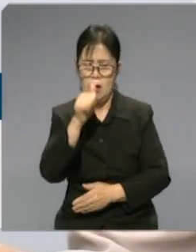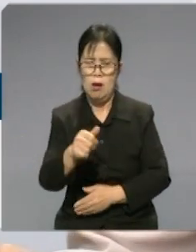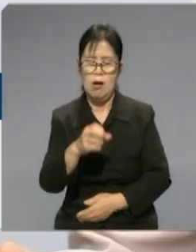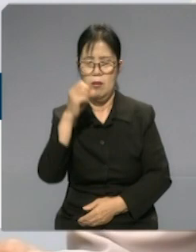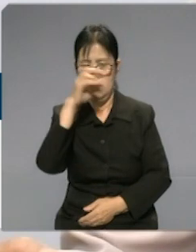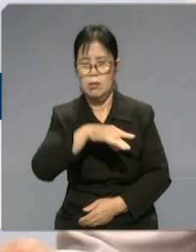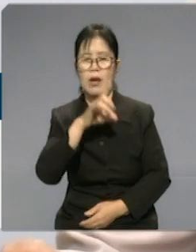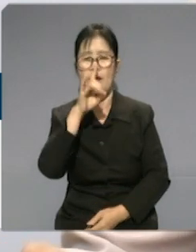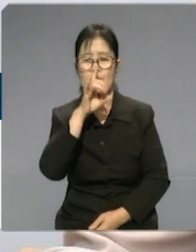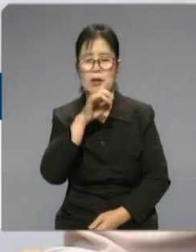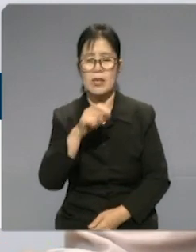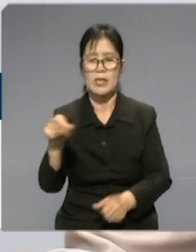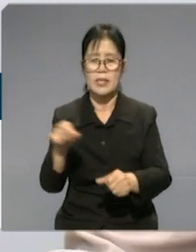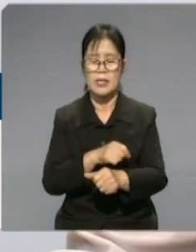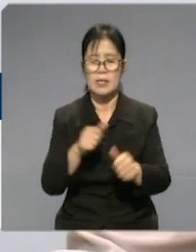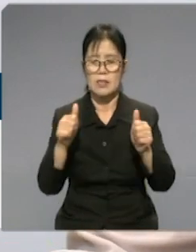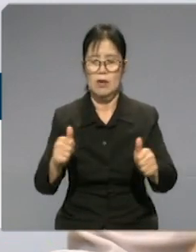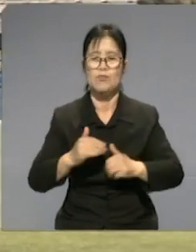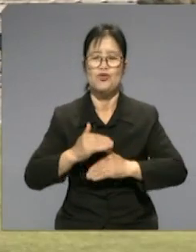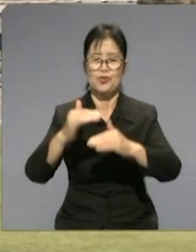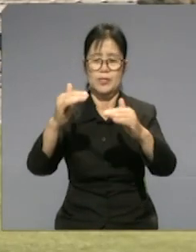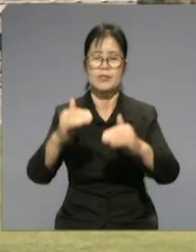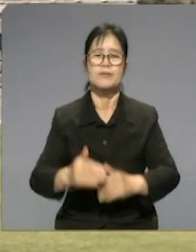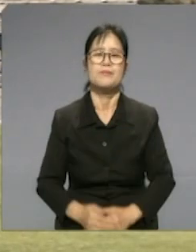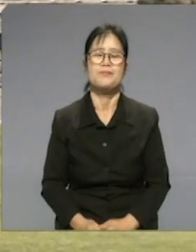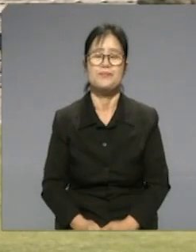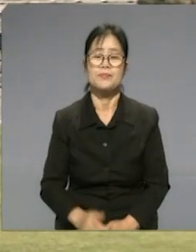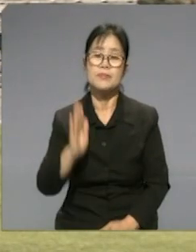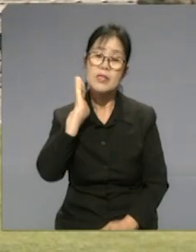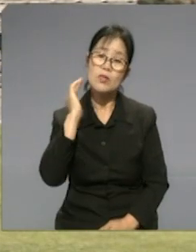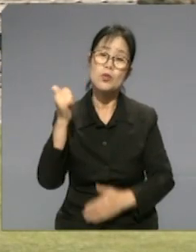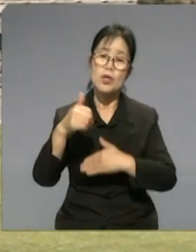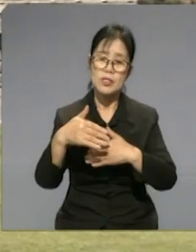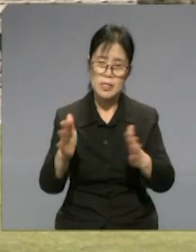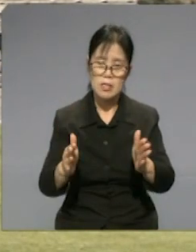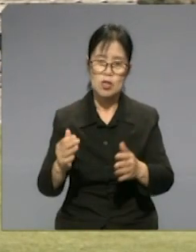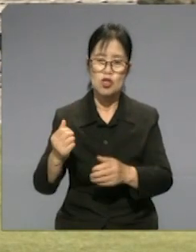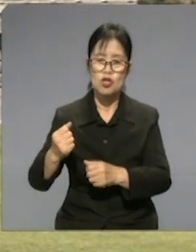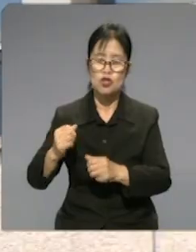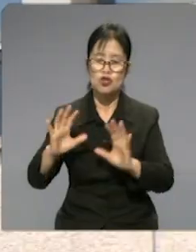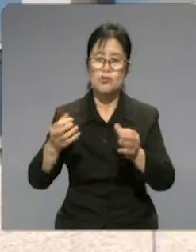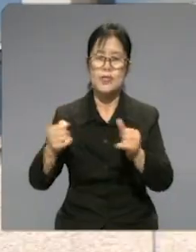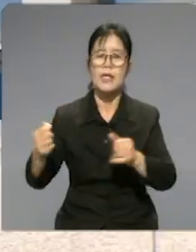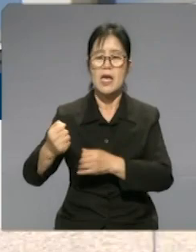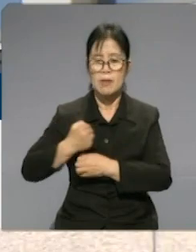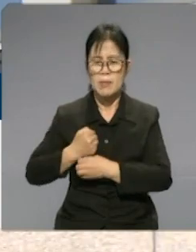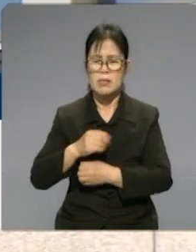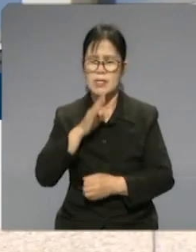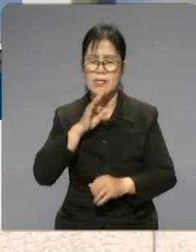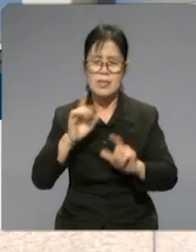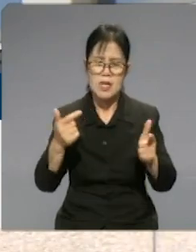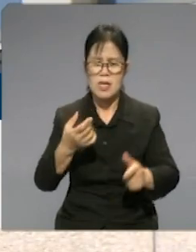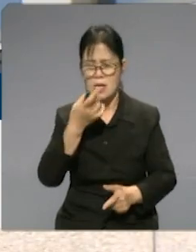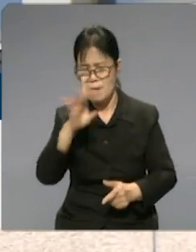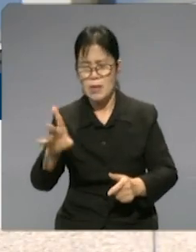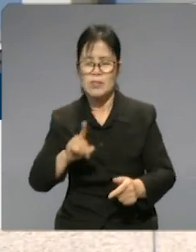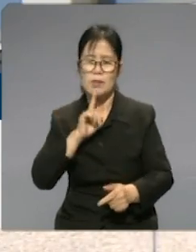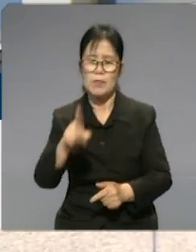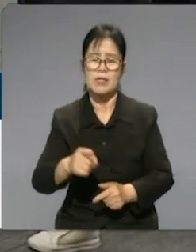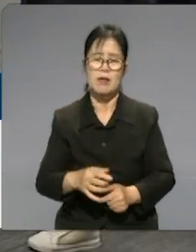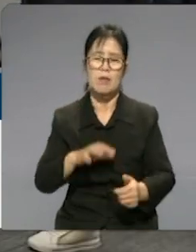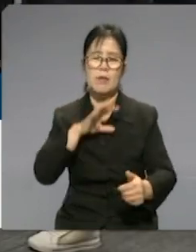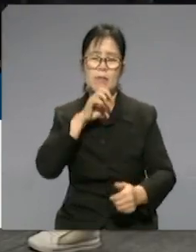구할 수 없습니다 특검을 추진하겠습니다 대통령 제가 국민의 힘은 사실이 아닌 일방적 주장이라고 반박했습니다